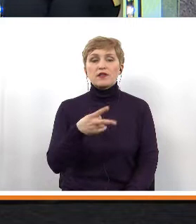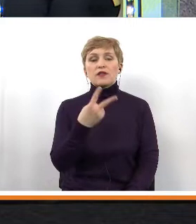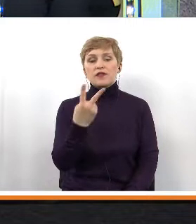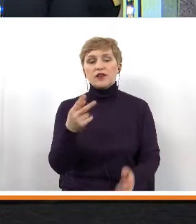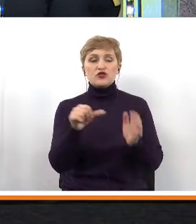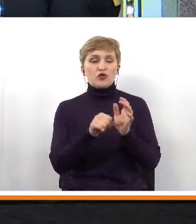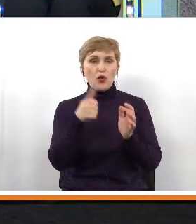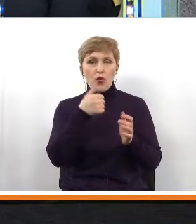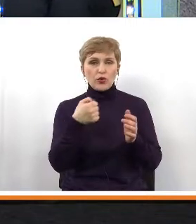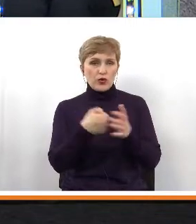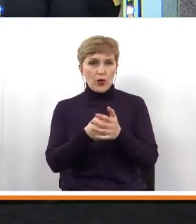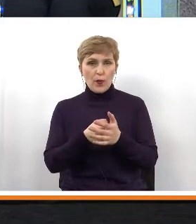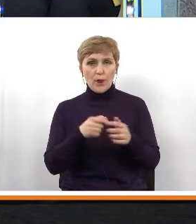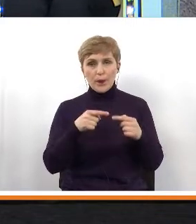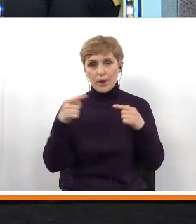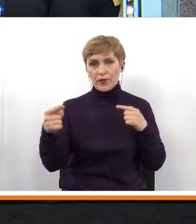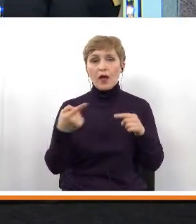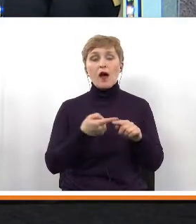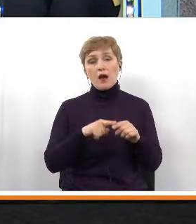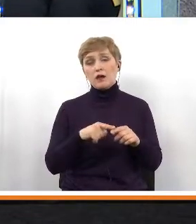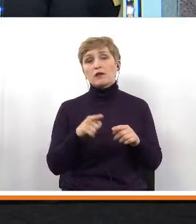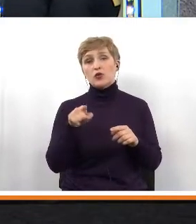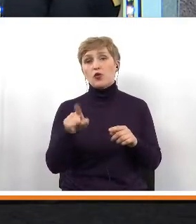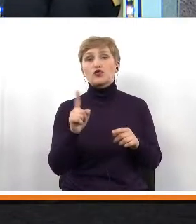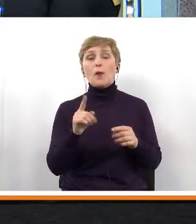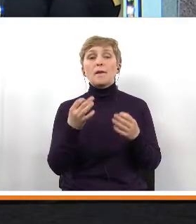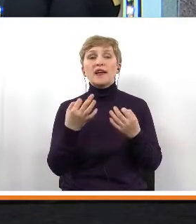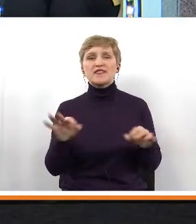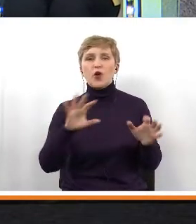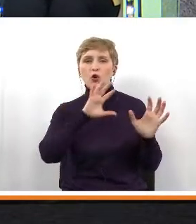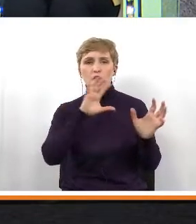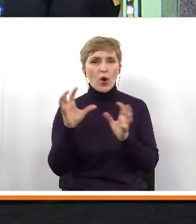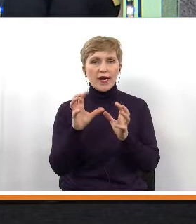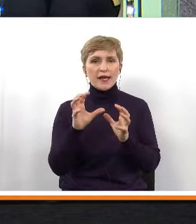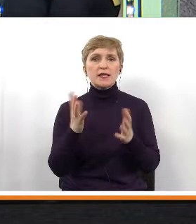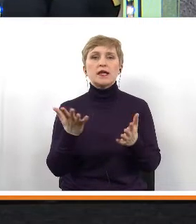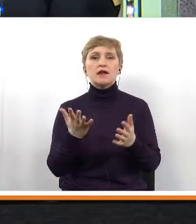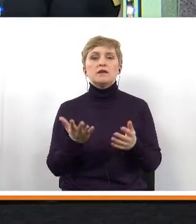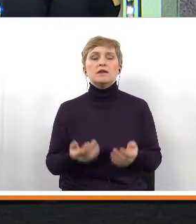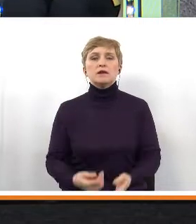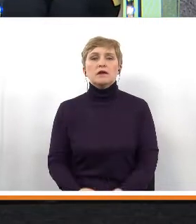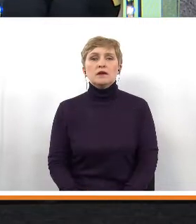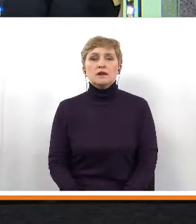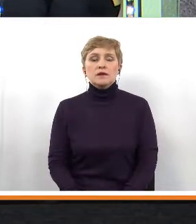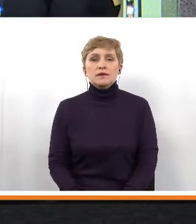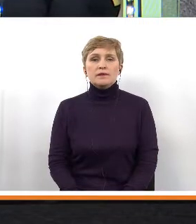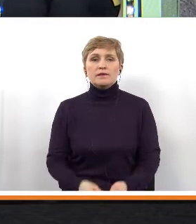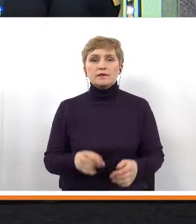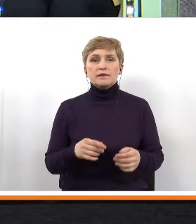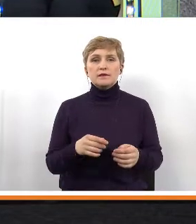2026 года. То есть это то, что позволит сохранить, собственно говоря,